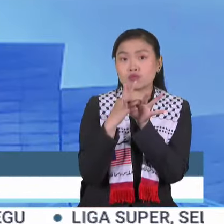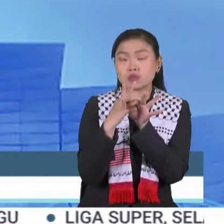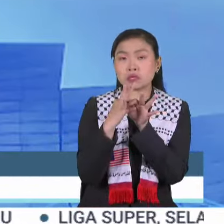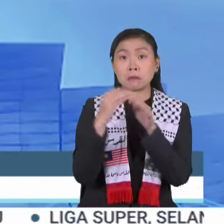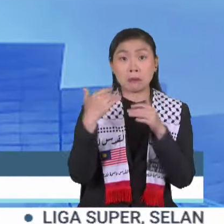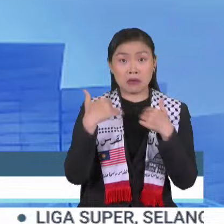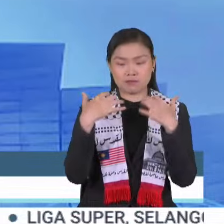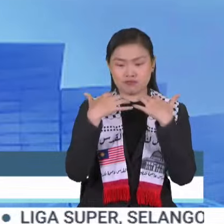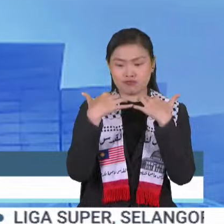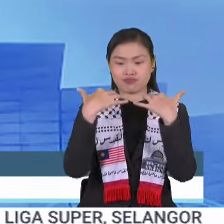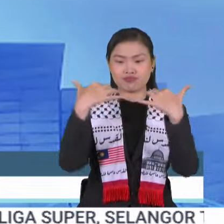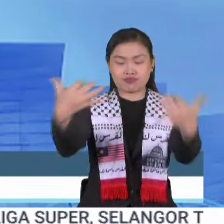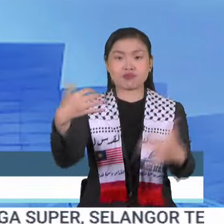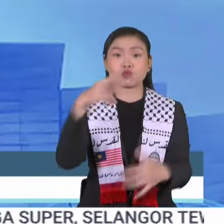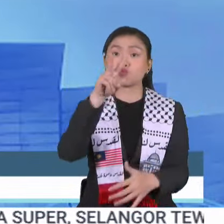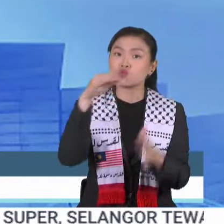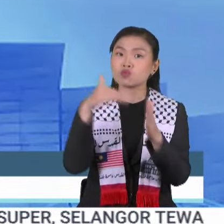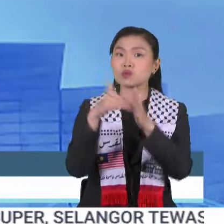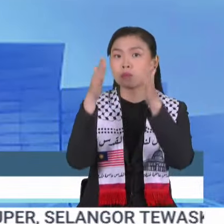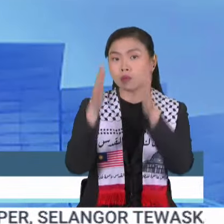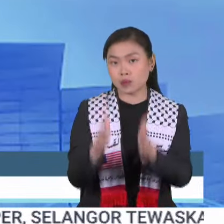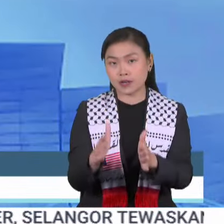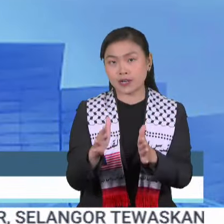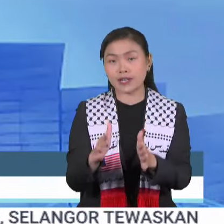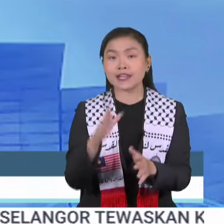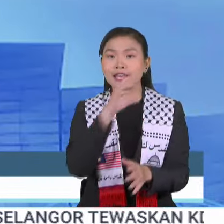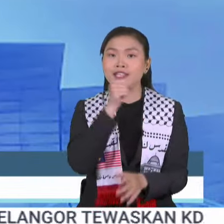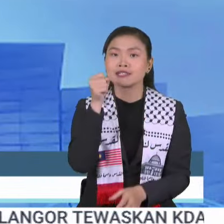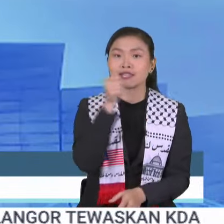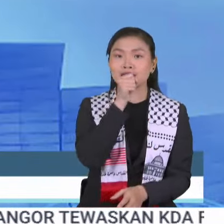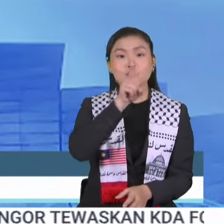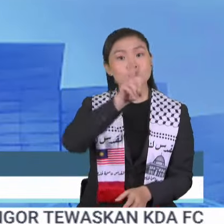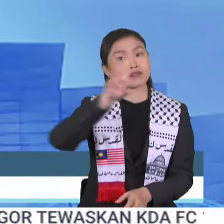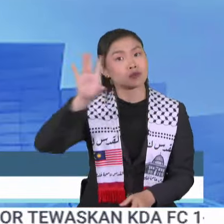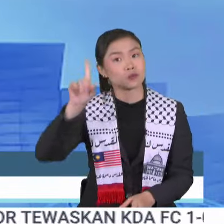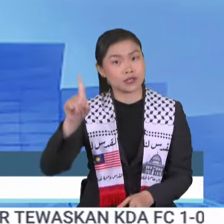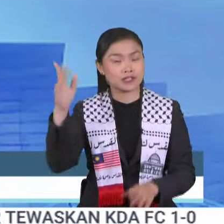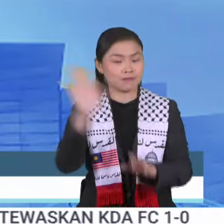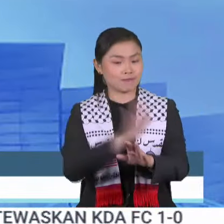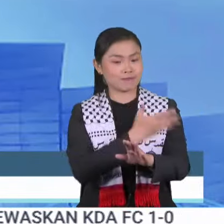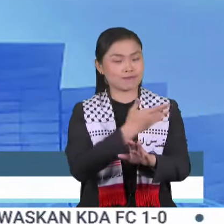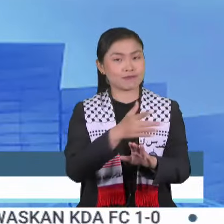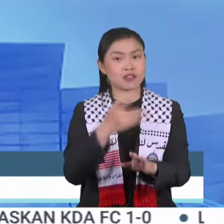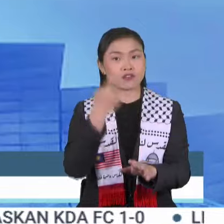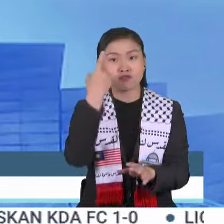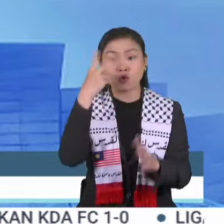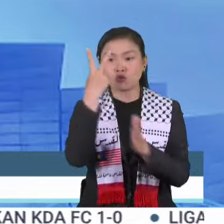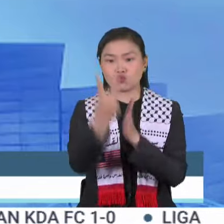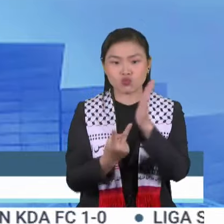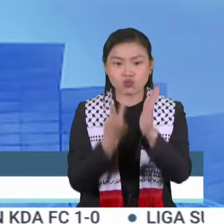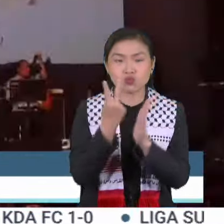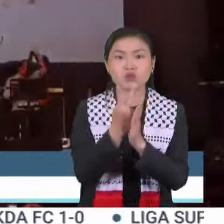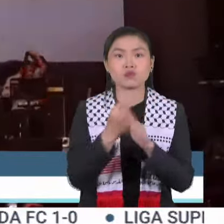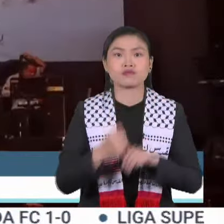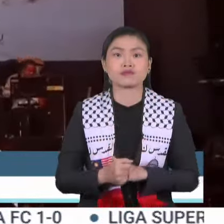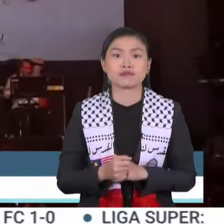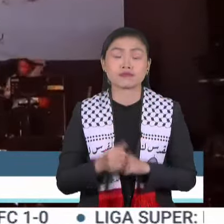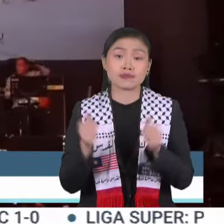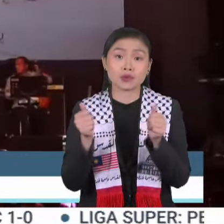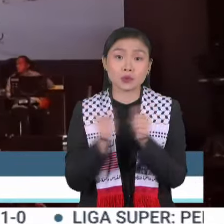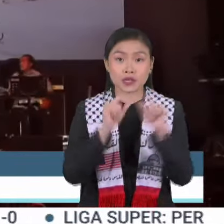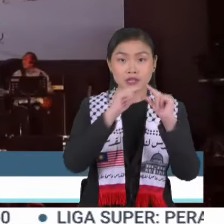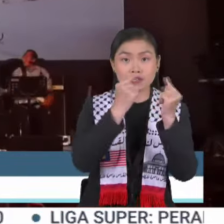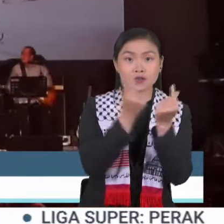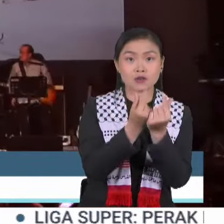2,000 peminatnya dengan dendangan 21 lagu sepanjang 2 jam konsert berlangsung. Bersama dengan kumpulan